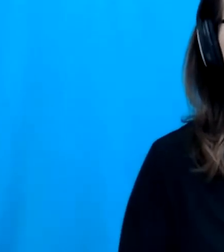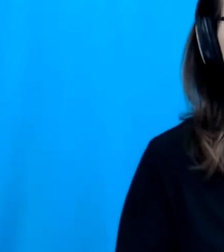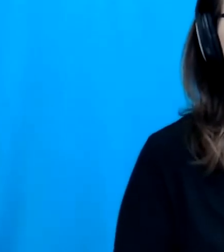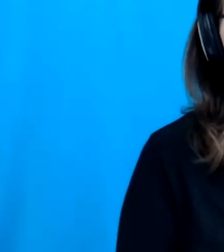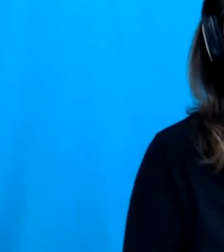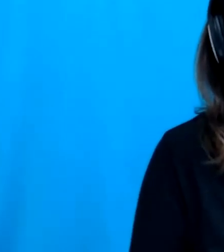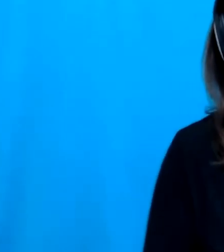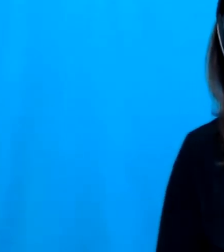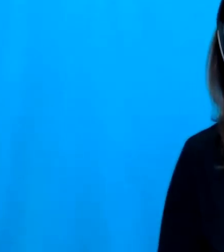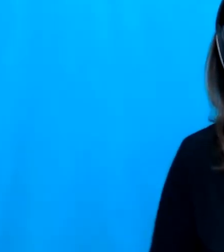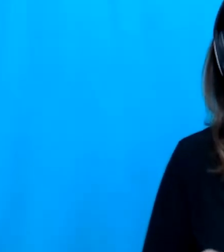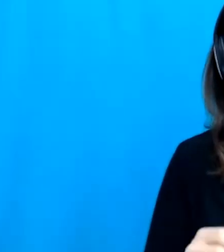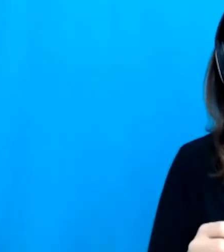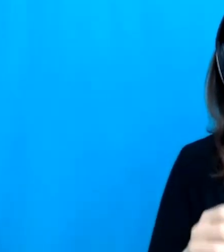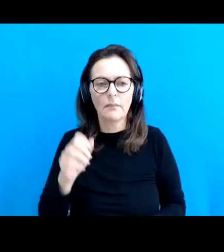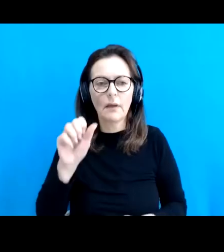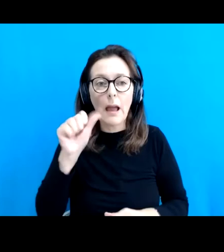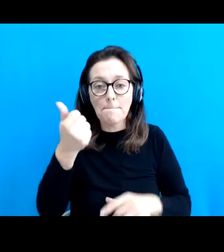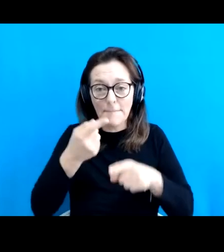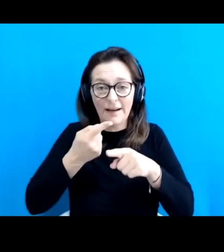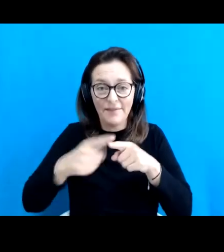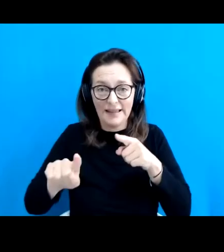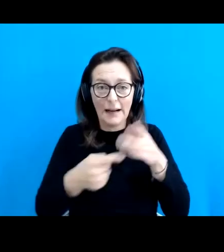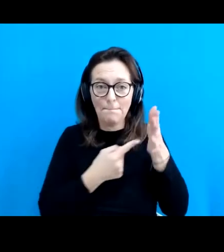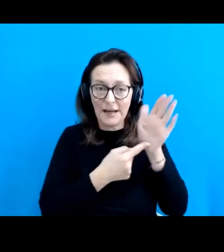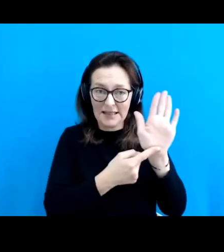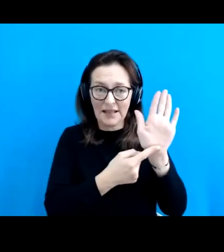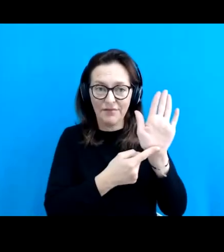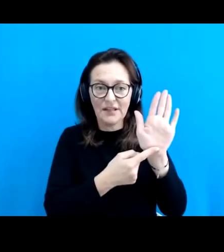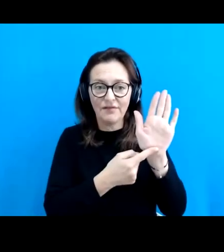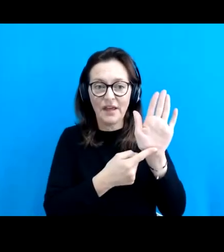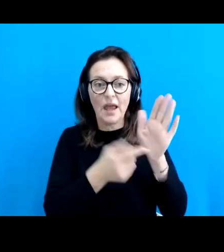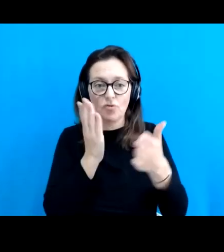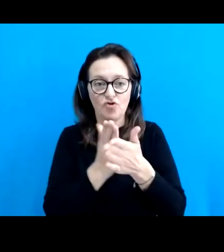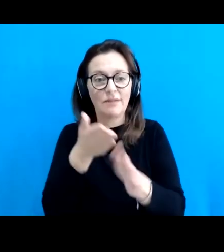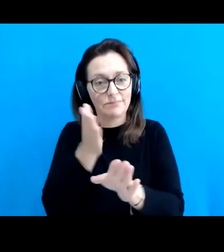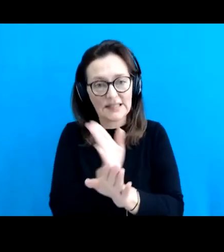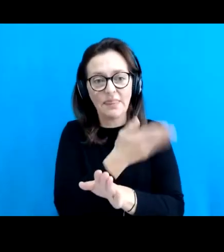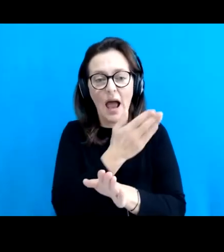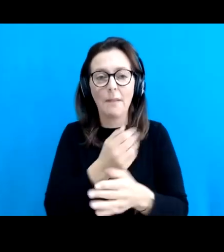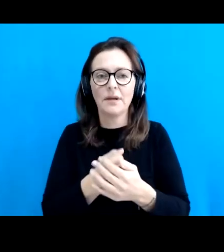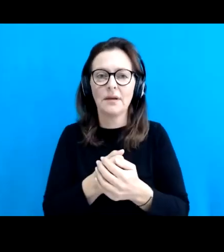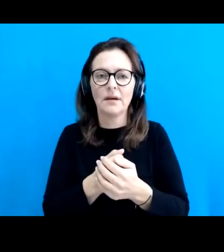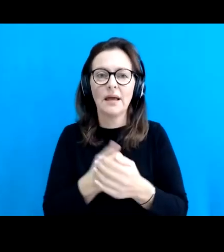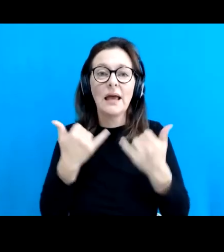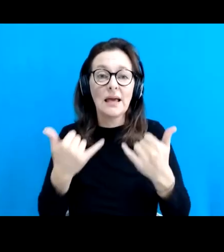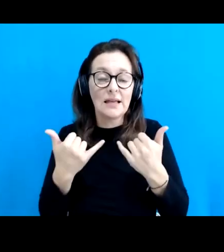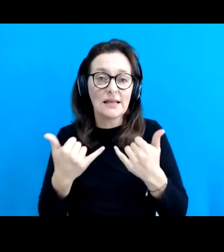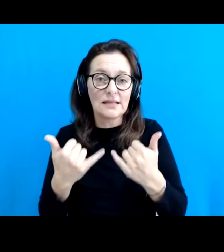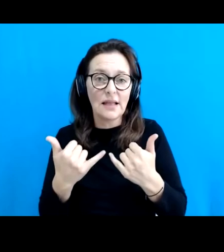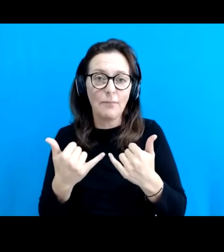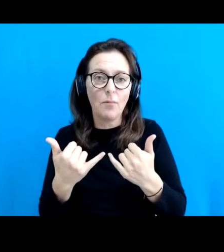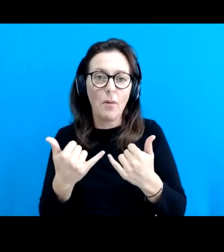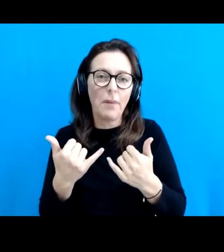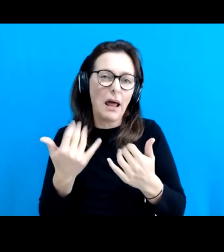Prvi del današnje predstavitve naše monografije je za nami in sedaj bomo nekaj